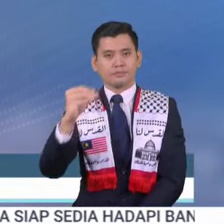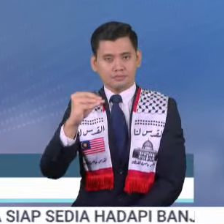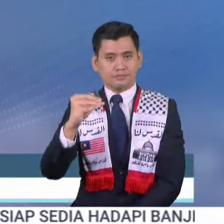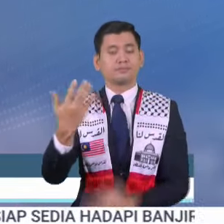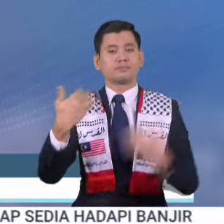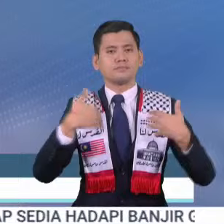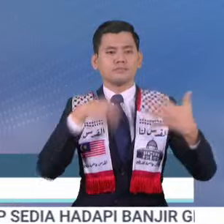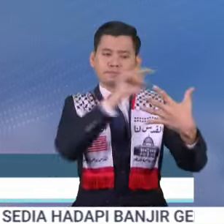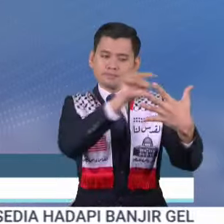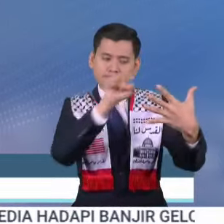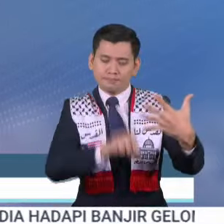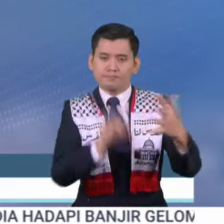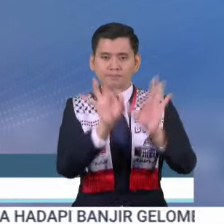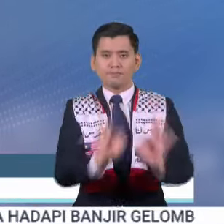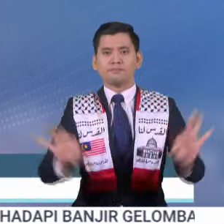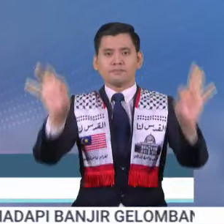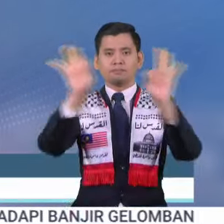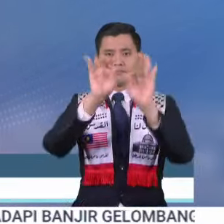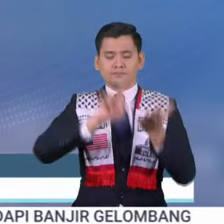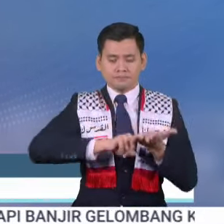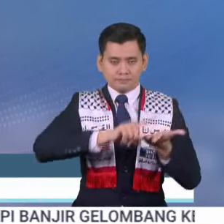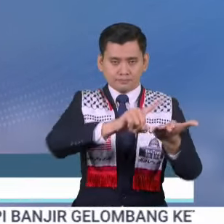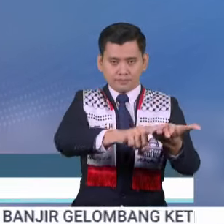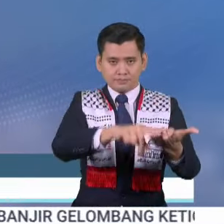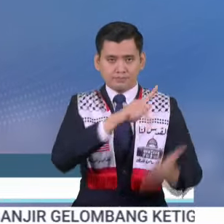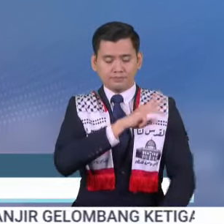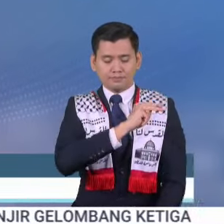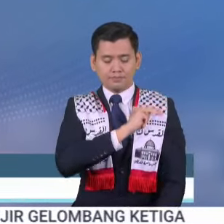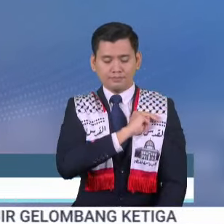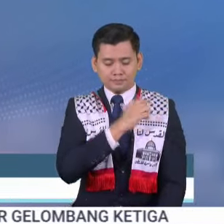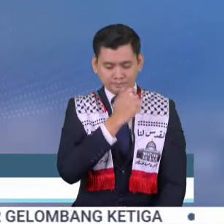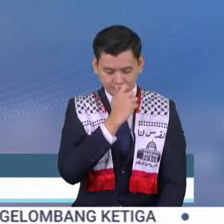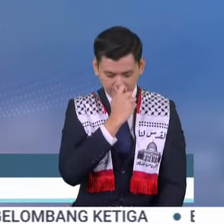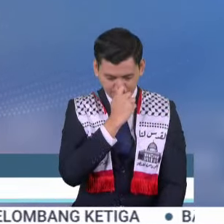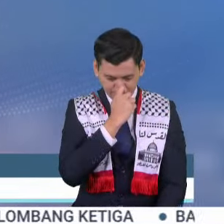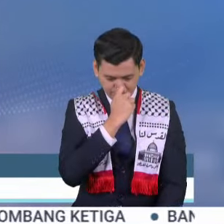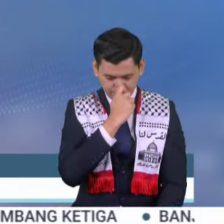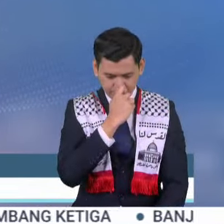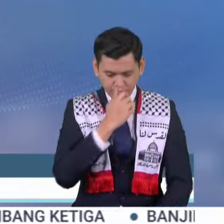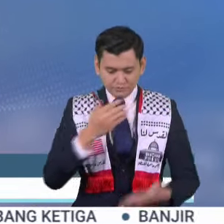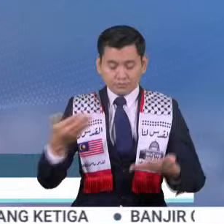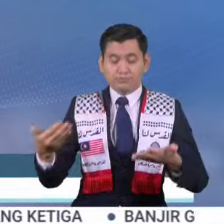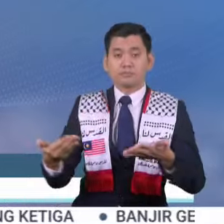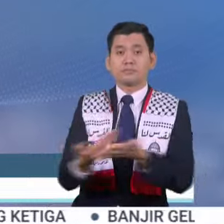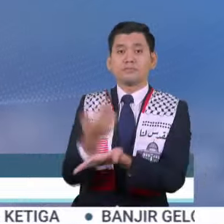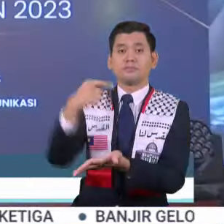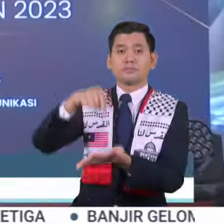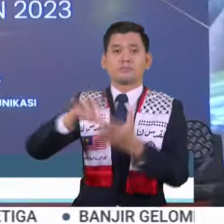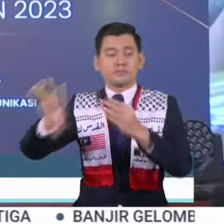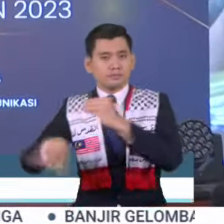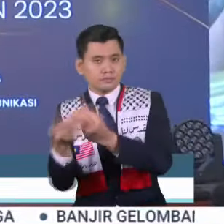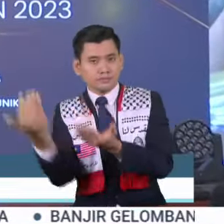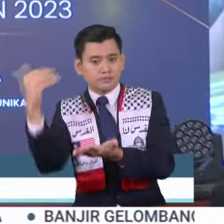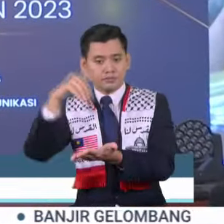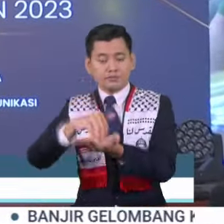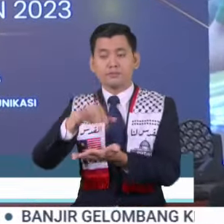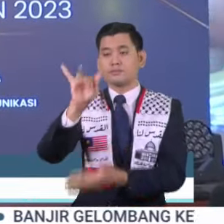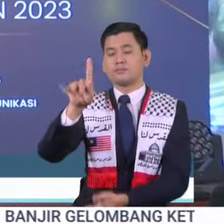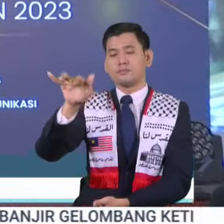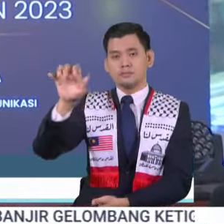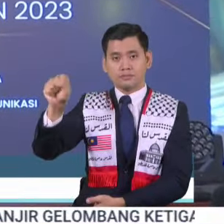antara beberapa perkara utama yang dibincangkan kementeriannya bersama finas baru-baru ini tamah Fami finas juga bakal